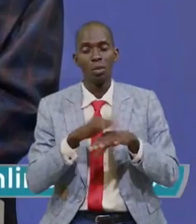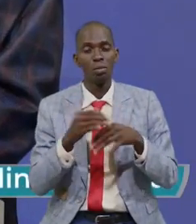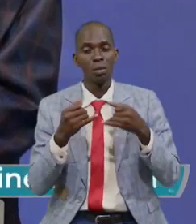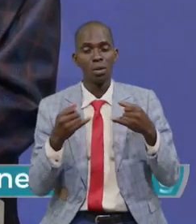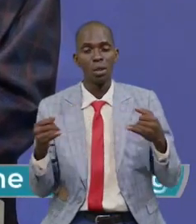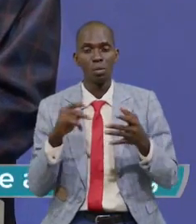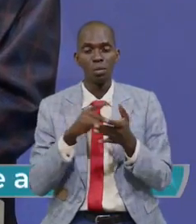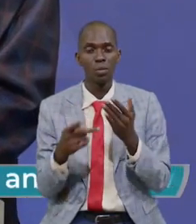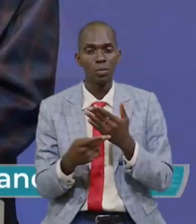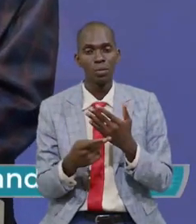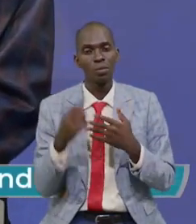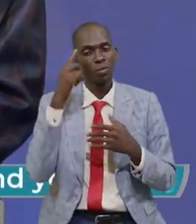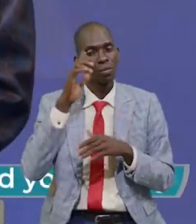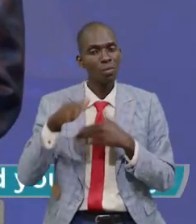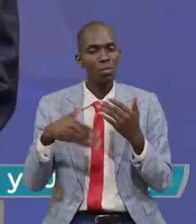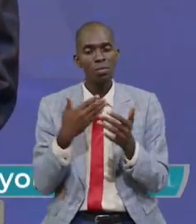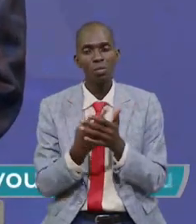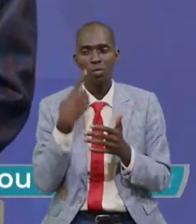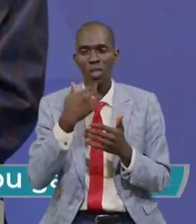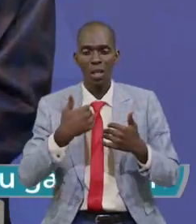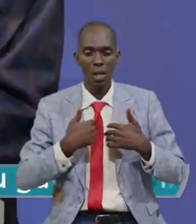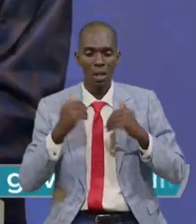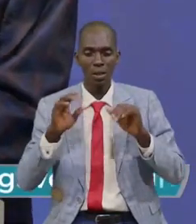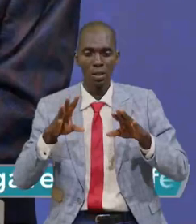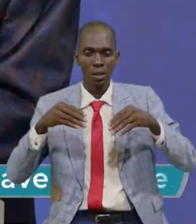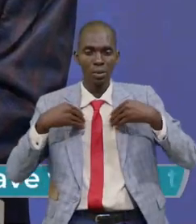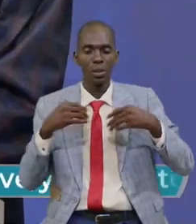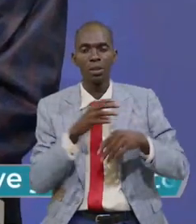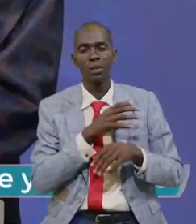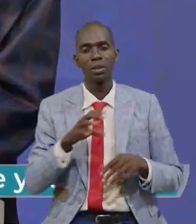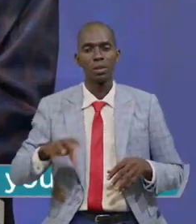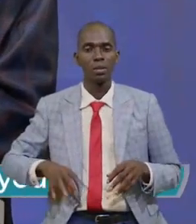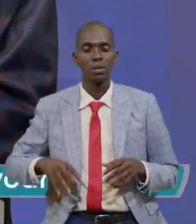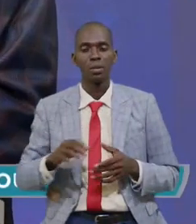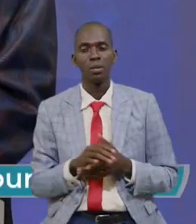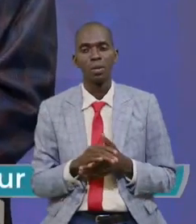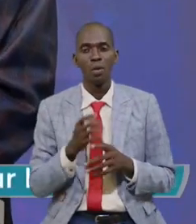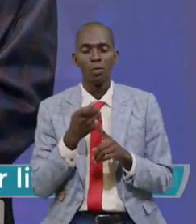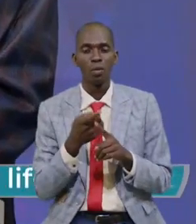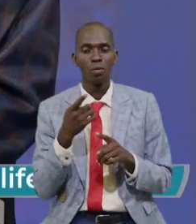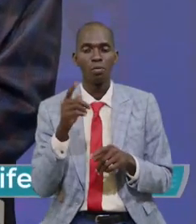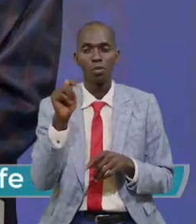un banquet spécial pour tous ceux qui ont donné leur vie à Christ.